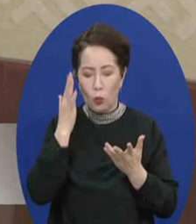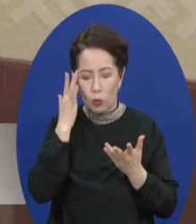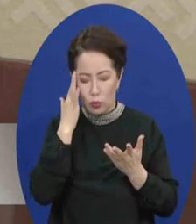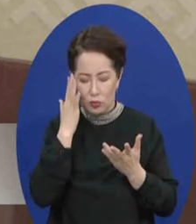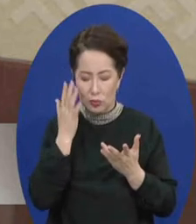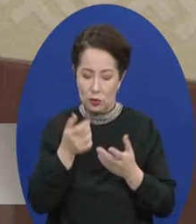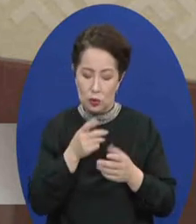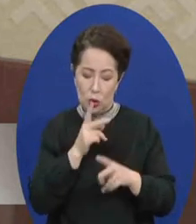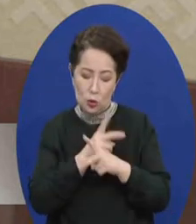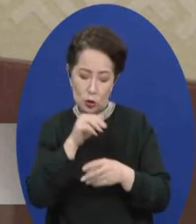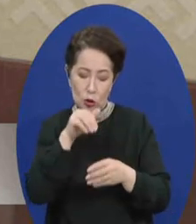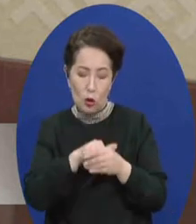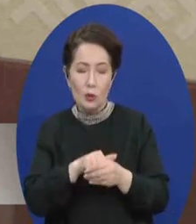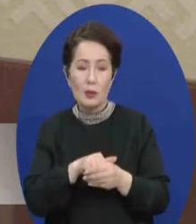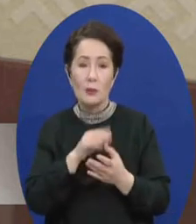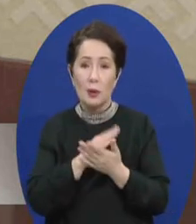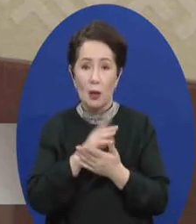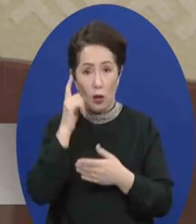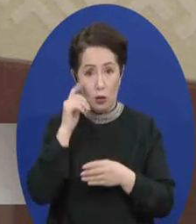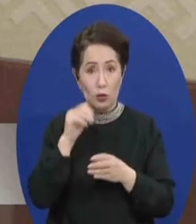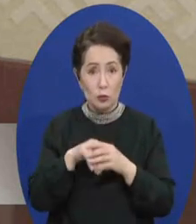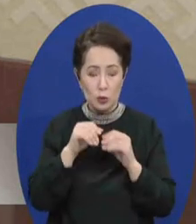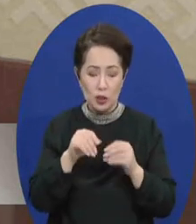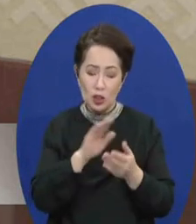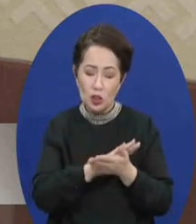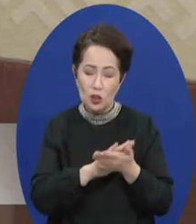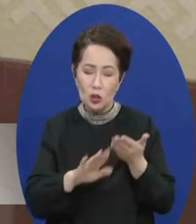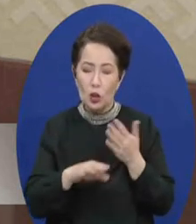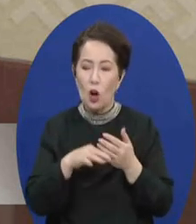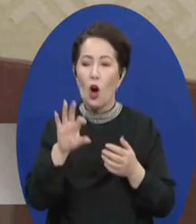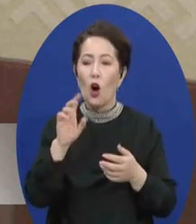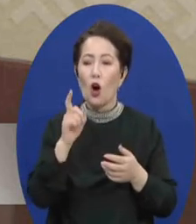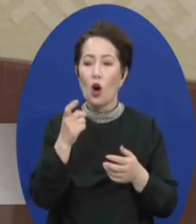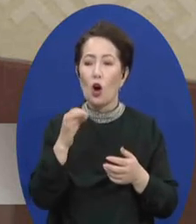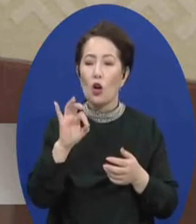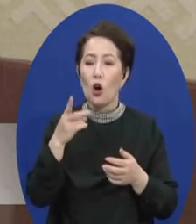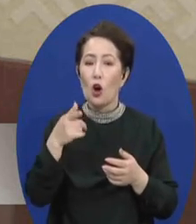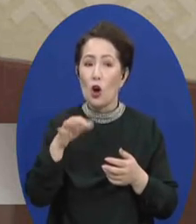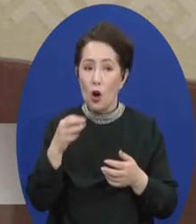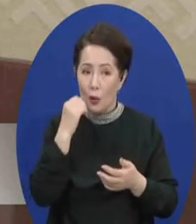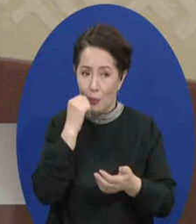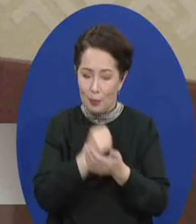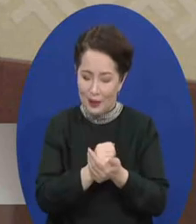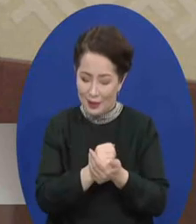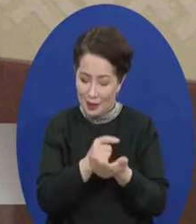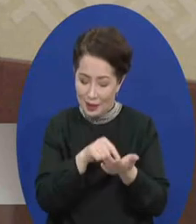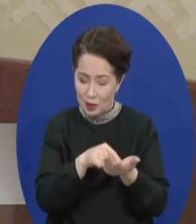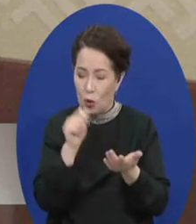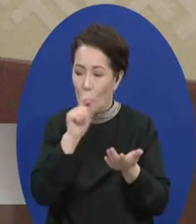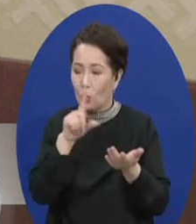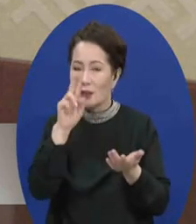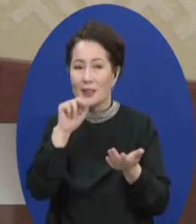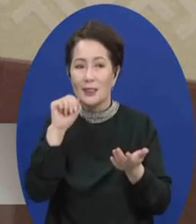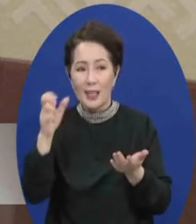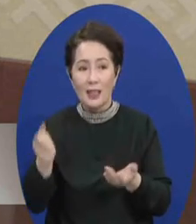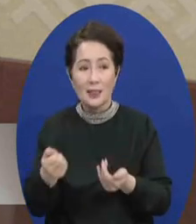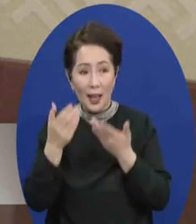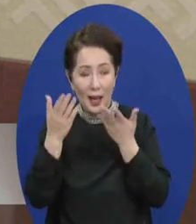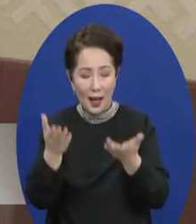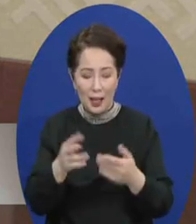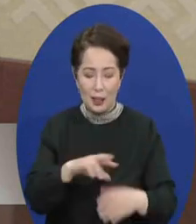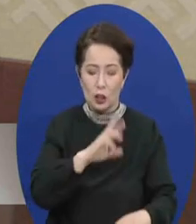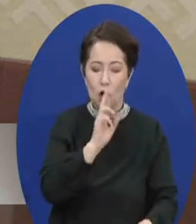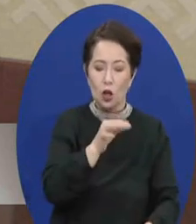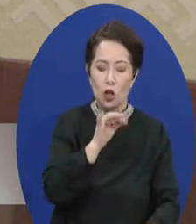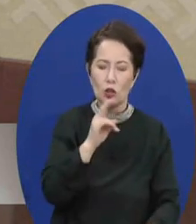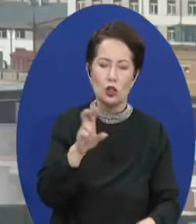хуульд бас тодорхой хэмжээгээр суусан гэж ингэж ойлгож байна. Тэр нь өөрөвлөл хөрөнгөөр баталгаажсан үнэт цаас уу бонд гарах хэрэгтэй болсон, концесс